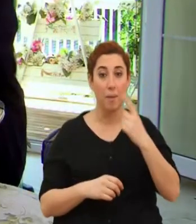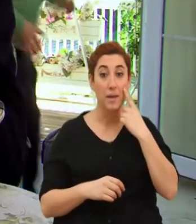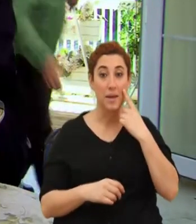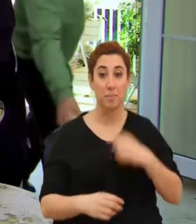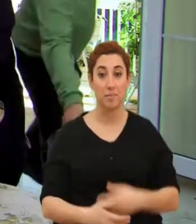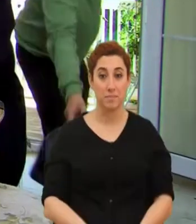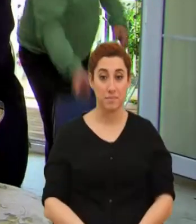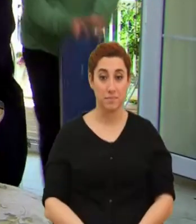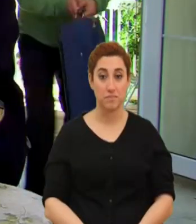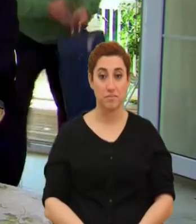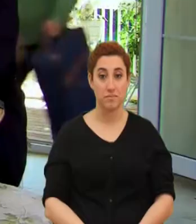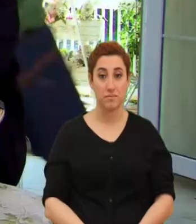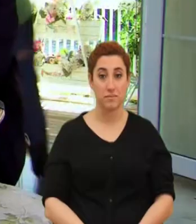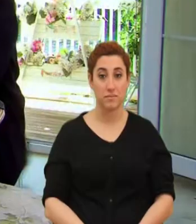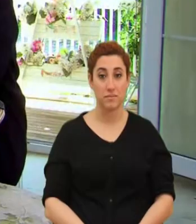bak.